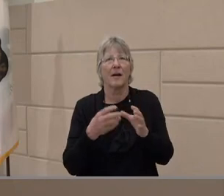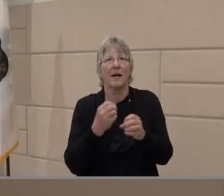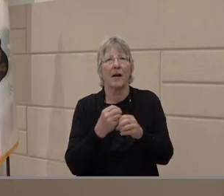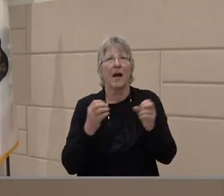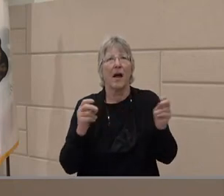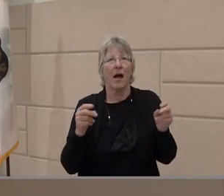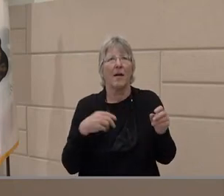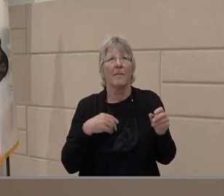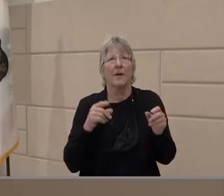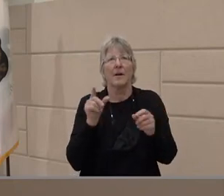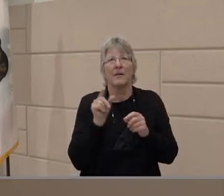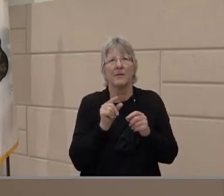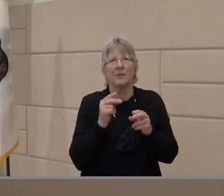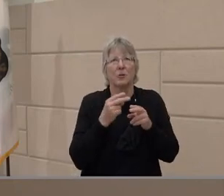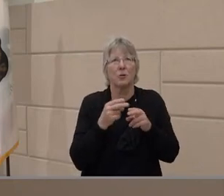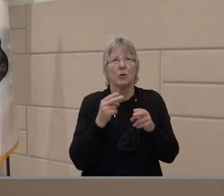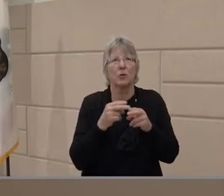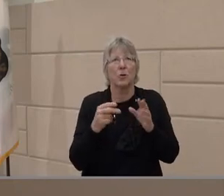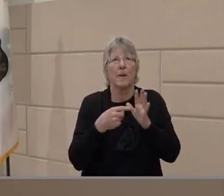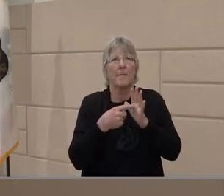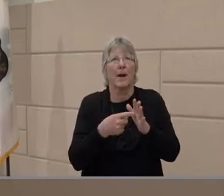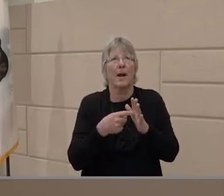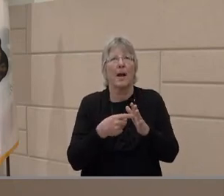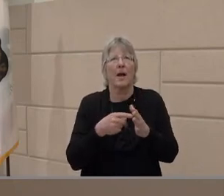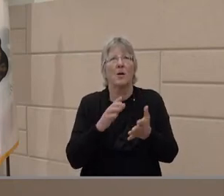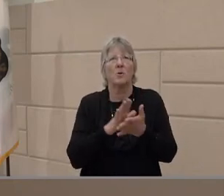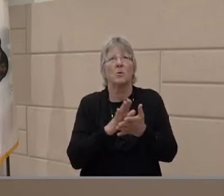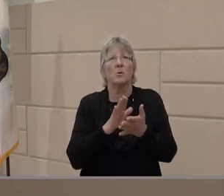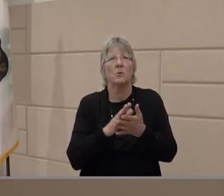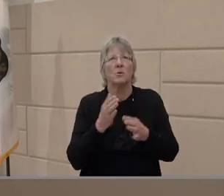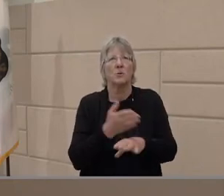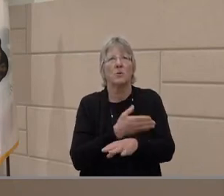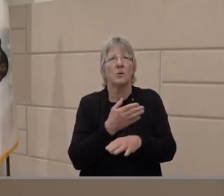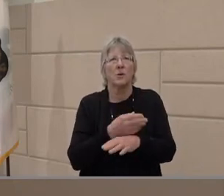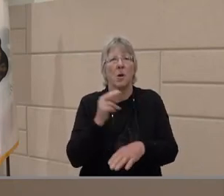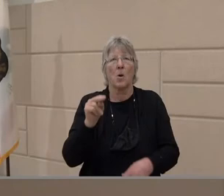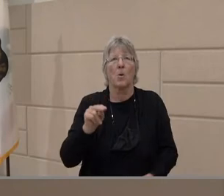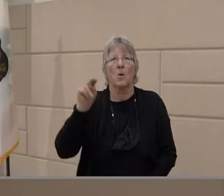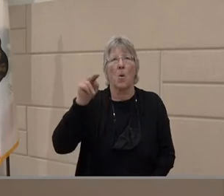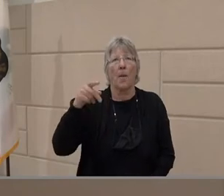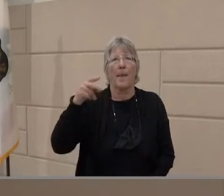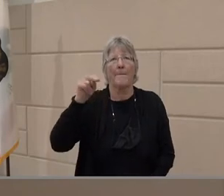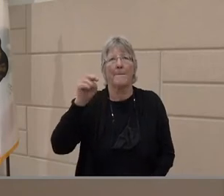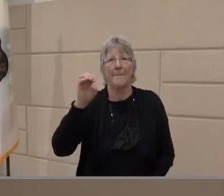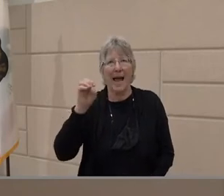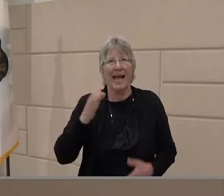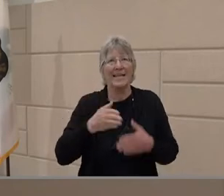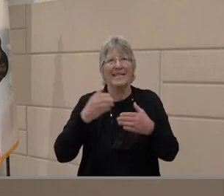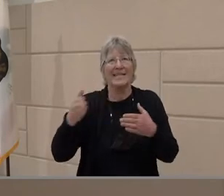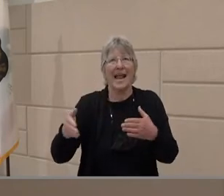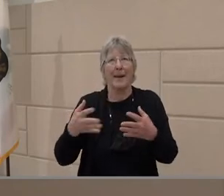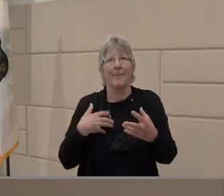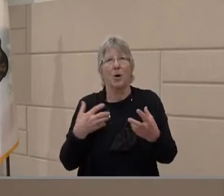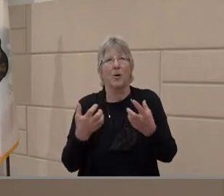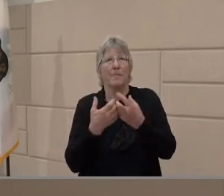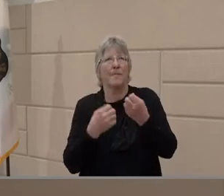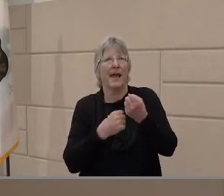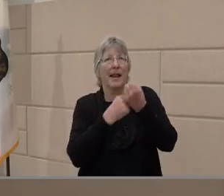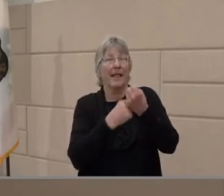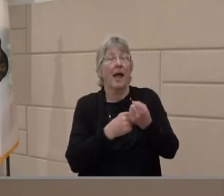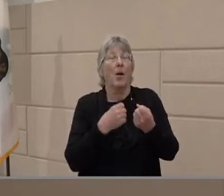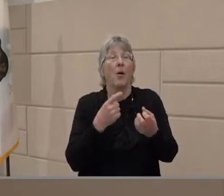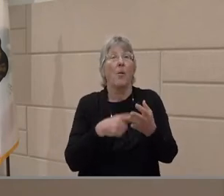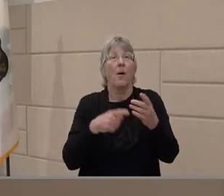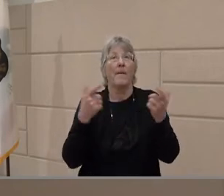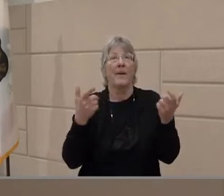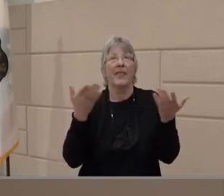การเลือกบังคับมือได้คือลูกบานลึกบังฮานอัมปีองการมวยแคนาโนสพายส์เนเบอร์ฮุ